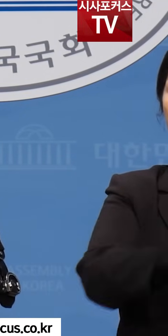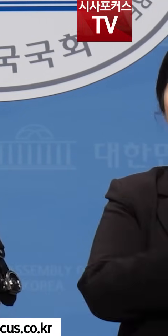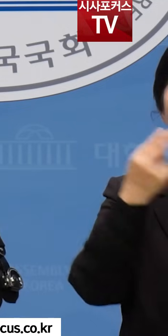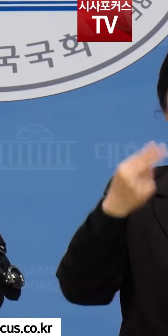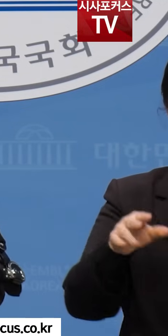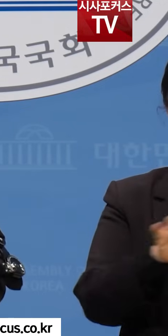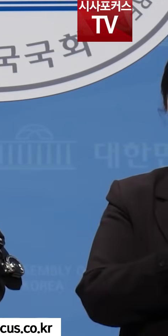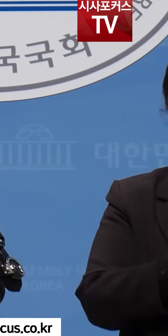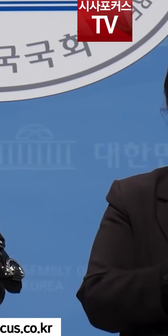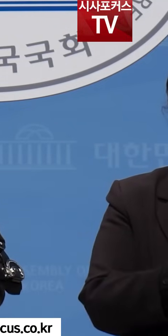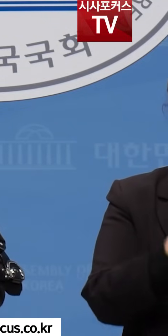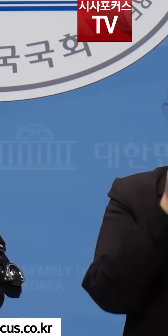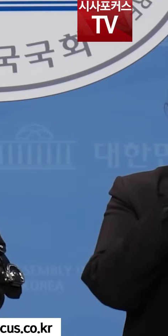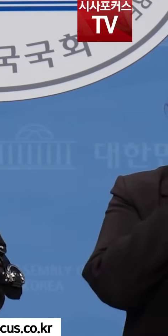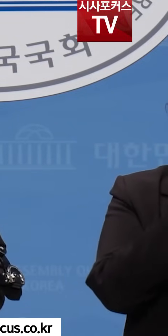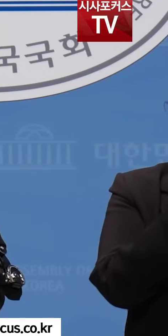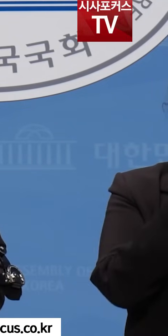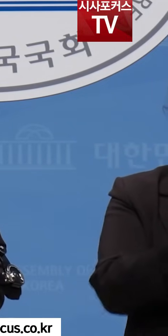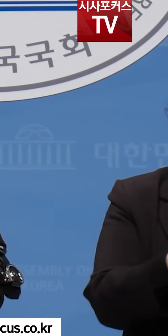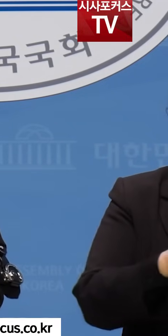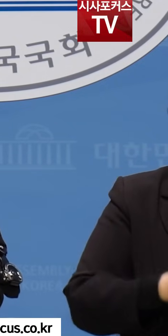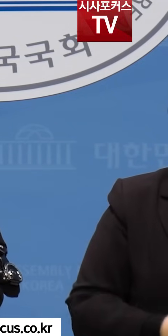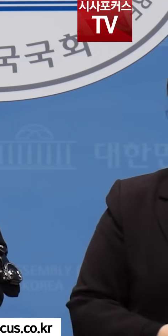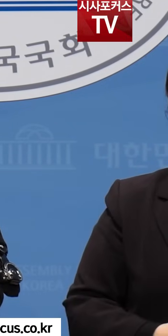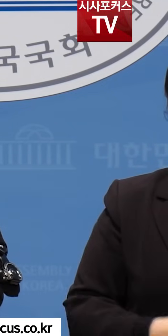비교하면 세 발의 피에 불과할 것입니다.